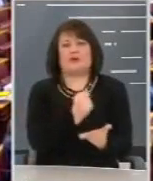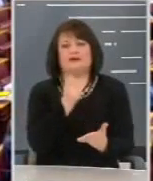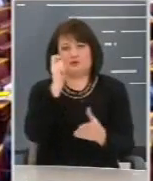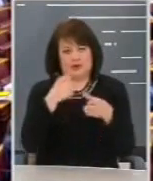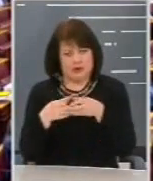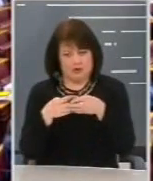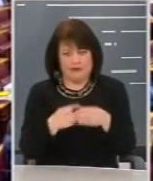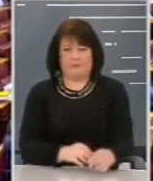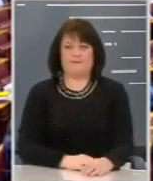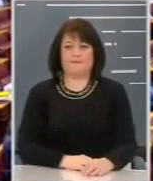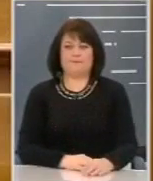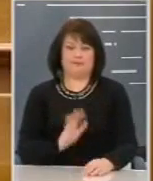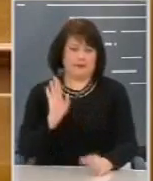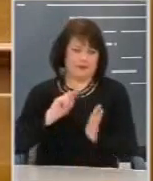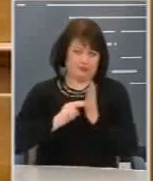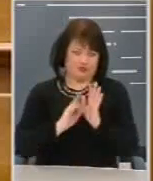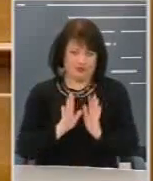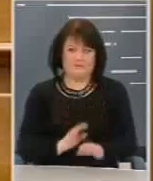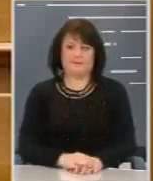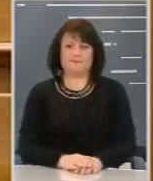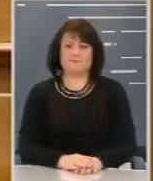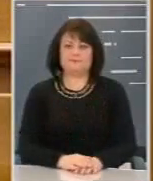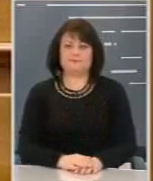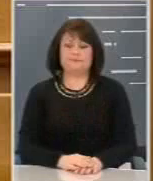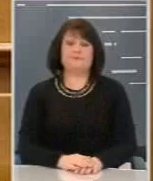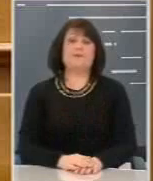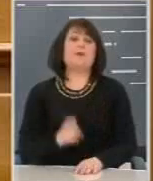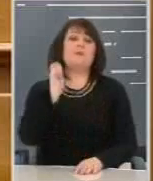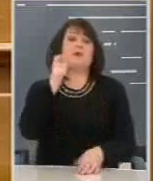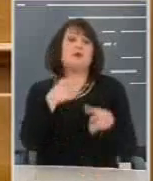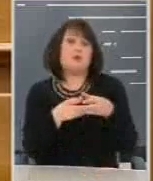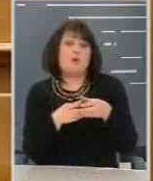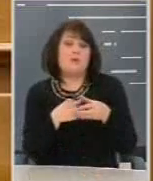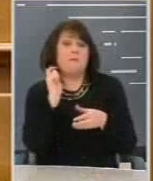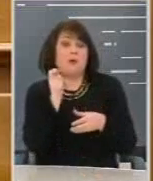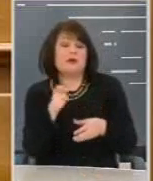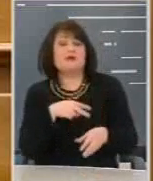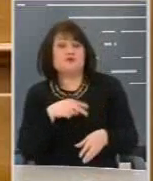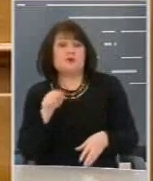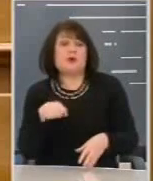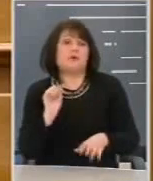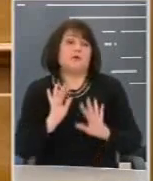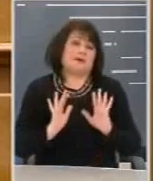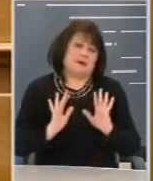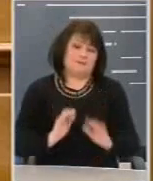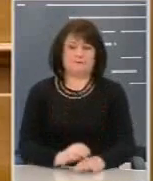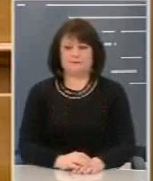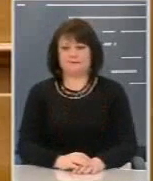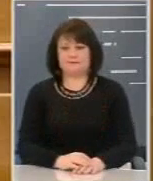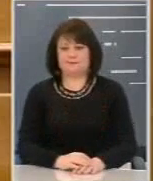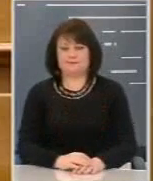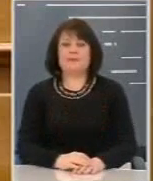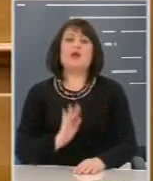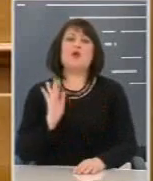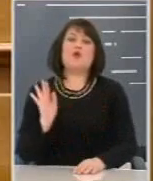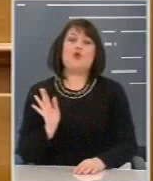προσέξτε. Ένα κόμμα παράγει πολιτική, δεν παράγει κάποιο προϊόν και ορθώς. Όταν έχεις πάρει